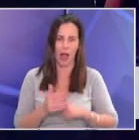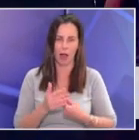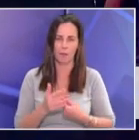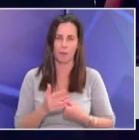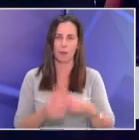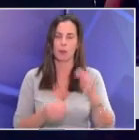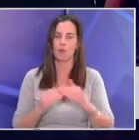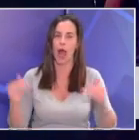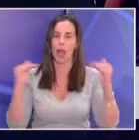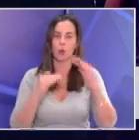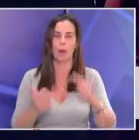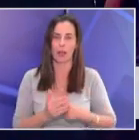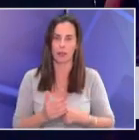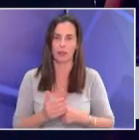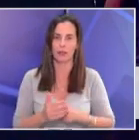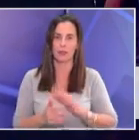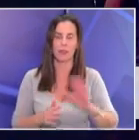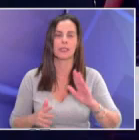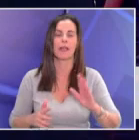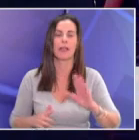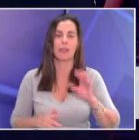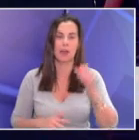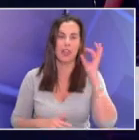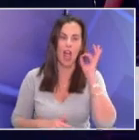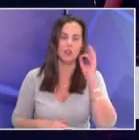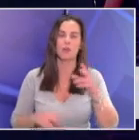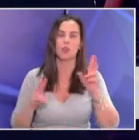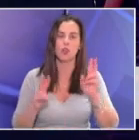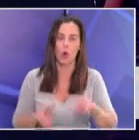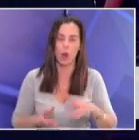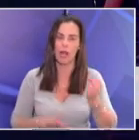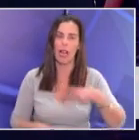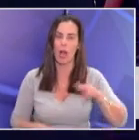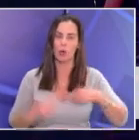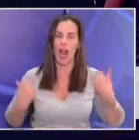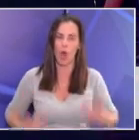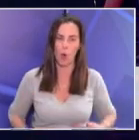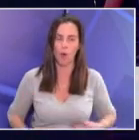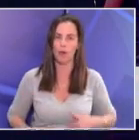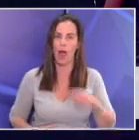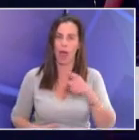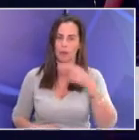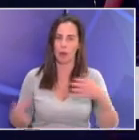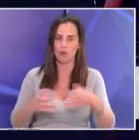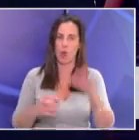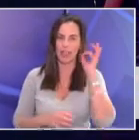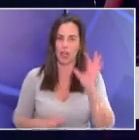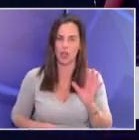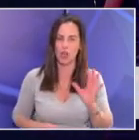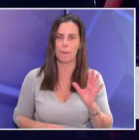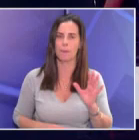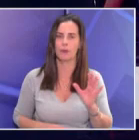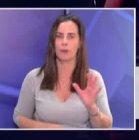בבית המשפט העליון. המטרה המרכזית היא pro-life, pro-choice. האם נשים יוכלו לקחת אחריות על הגוף שלהם? עכשיו, את באה משדולת הנשים. זה